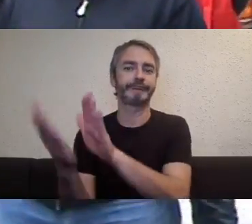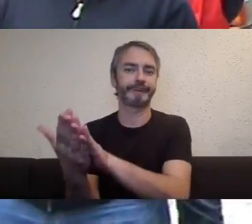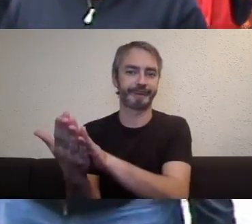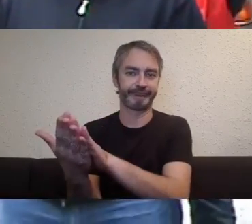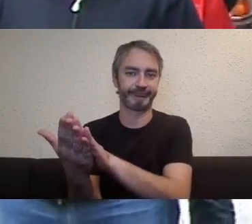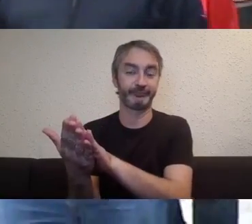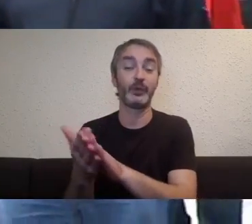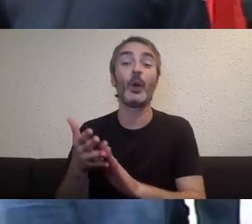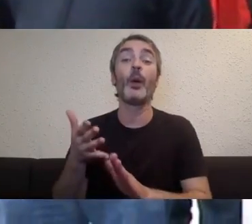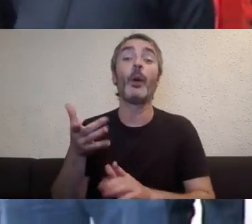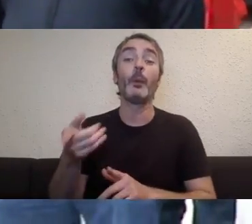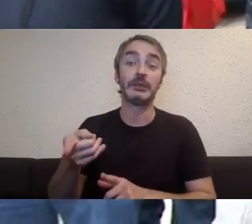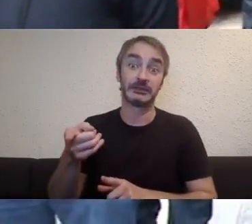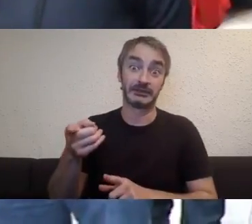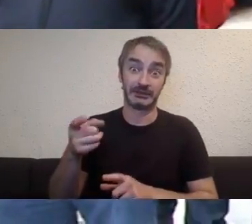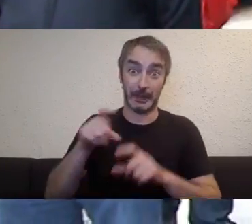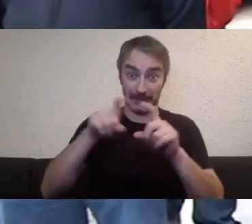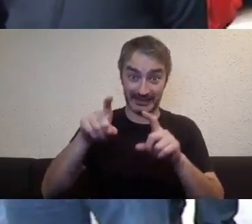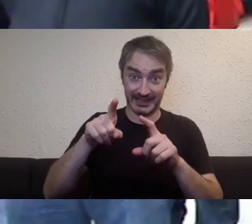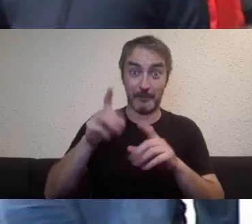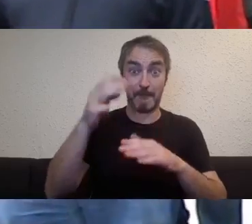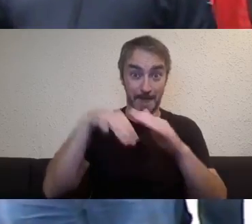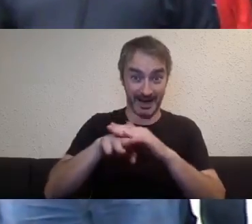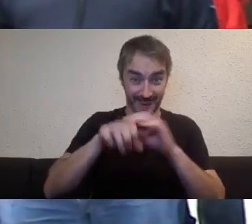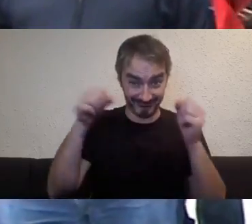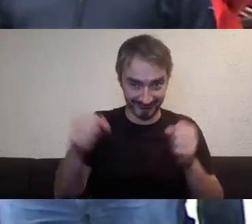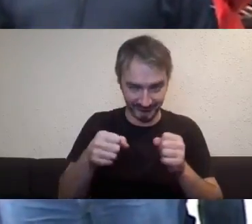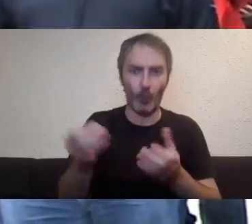penal, la constructora va posar un altre recurs i es va tornar a reobrir.